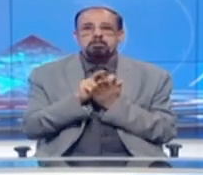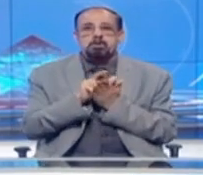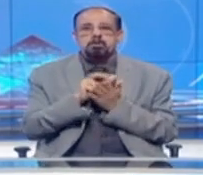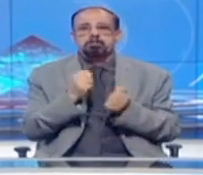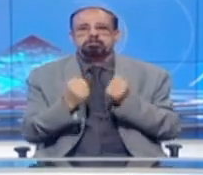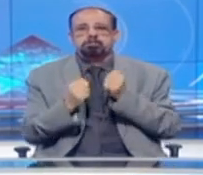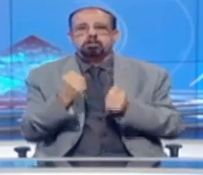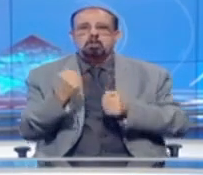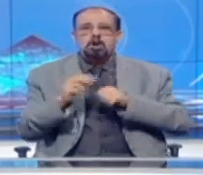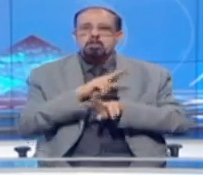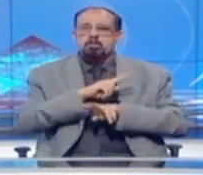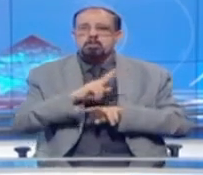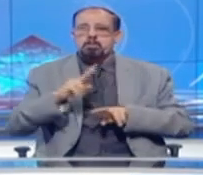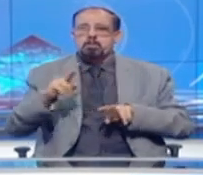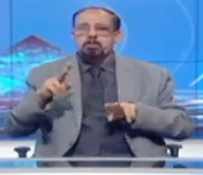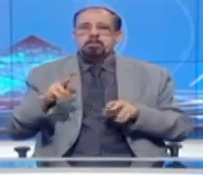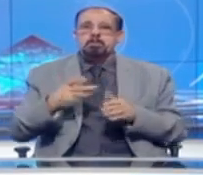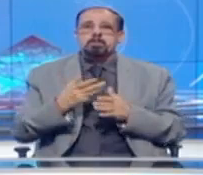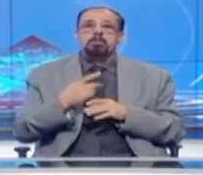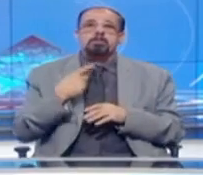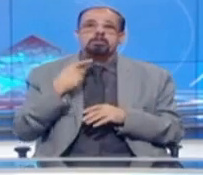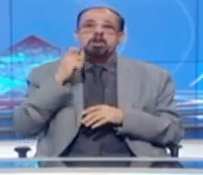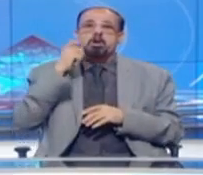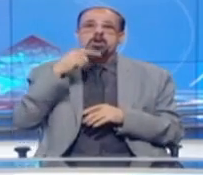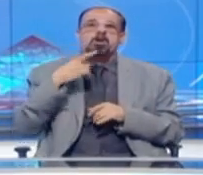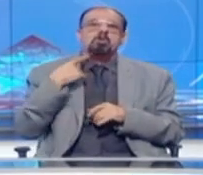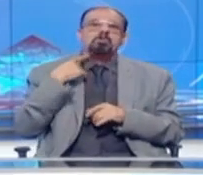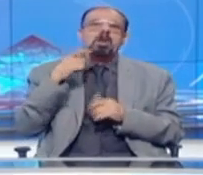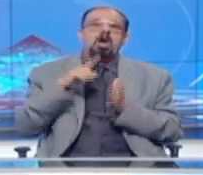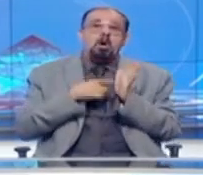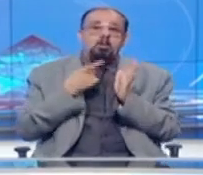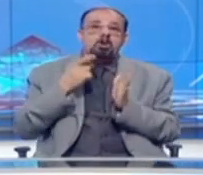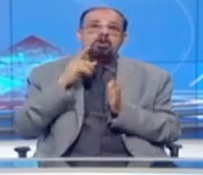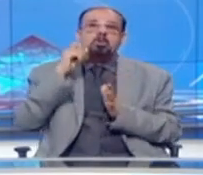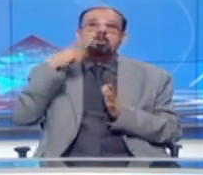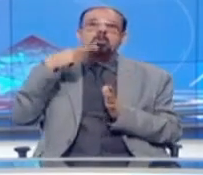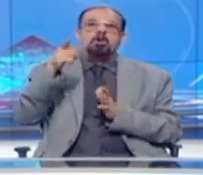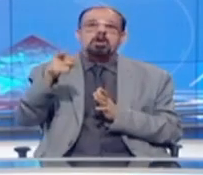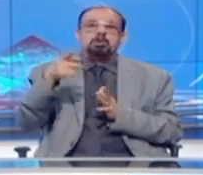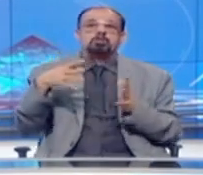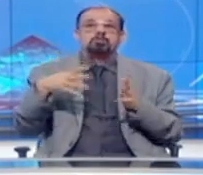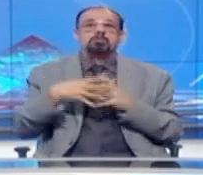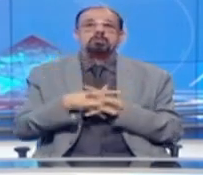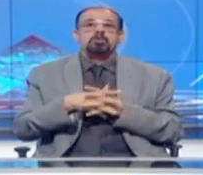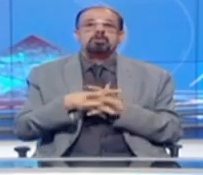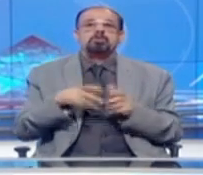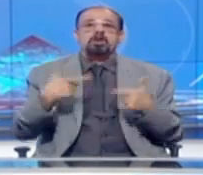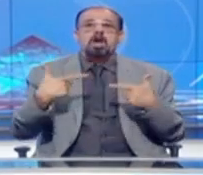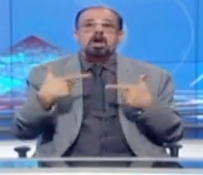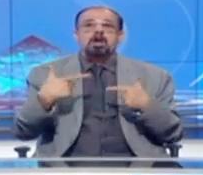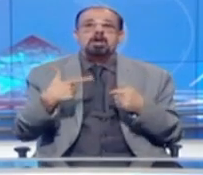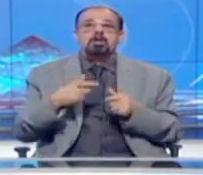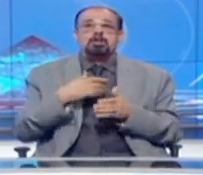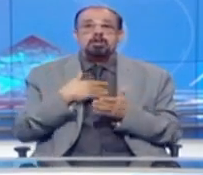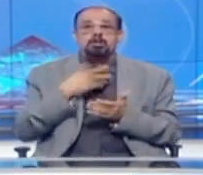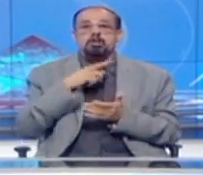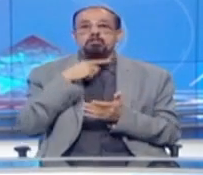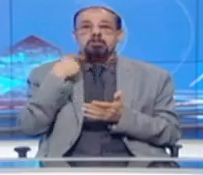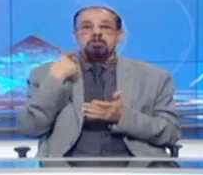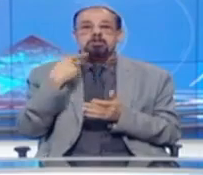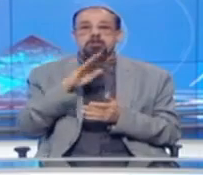من معدات وأسلحة دمار لأوكرانيا تعد مشاركة مباشرة في الصراع، إنه إذا